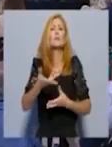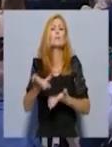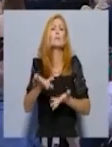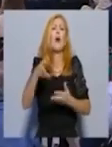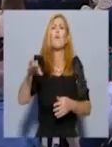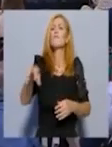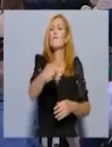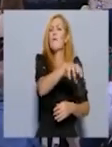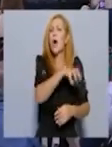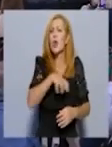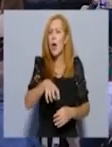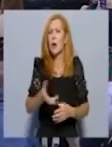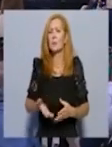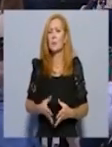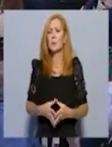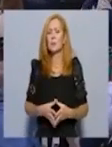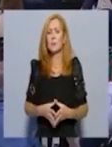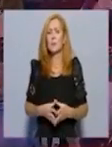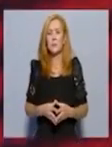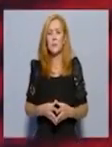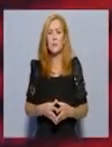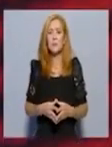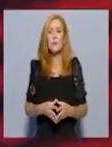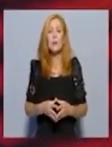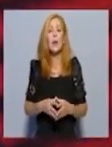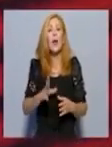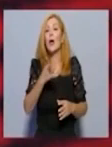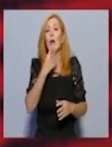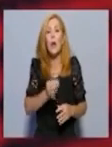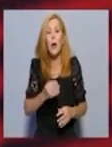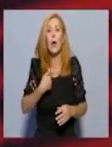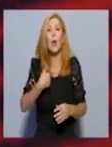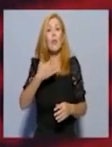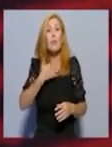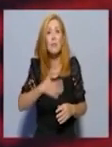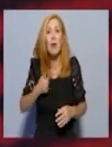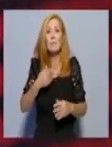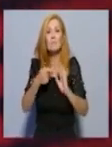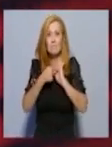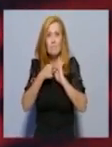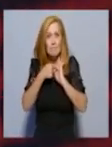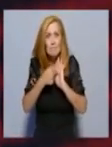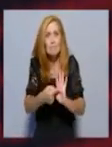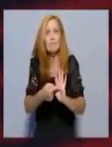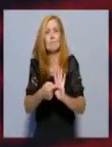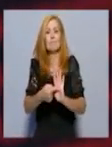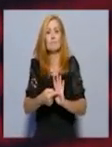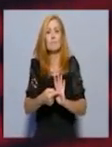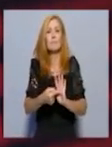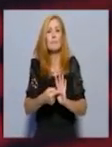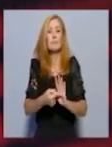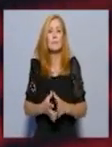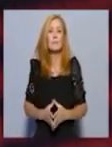τους άξονες ενός σχεδίου για την επόμενη ημέρα, εάν εκλεγεί ο ΣΥΡΙΖΑ Προοδευτική Συμμαχία, ανέπτυξε ο Αλέξης Τσίπρας από